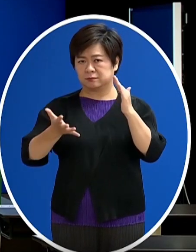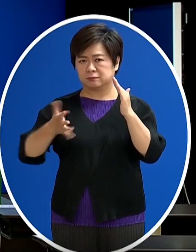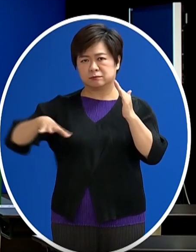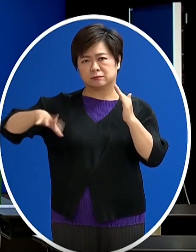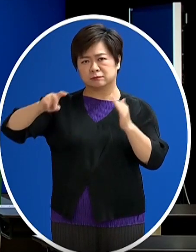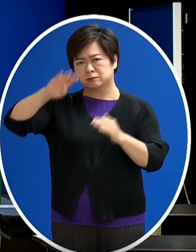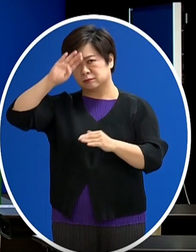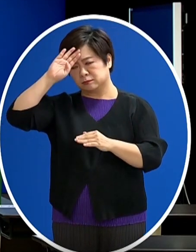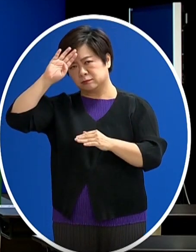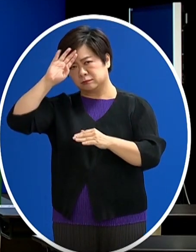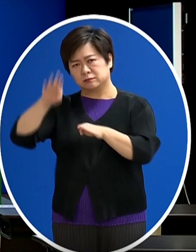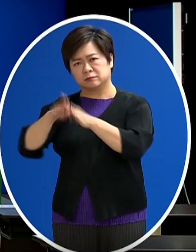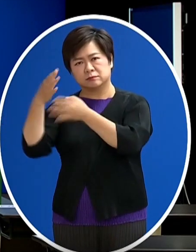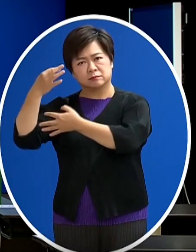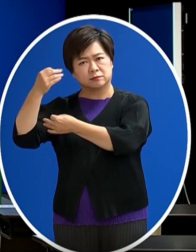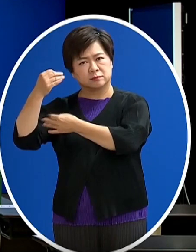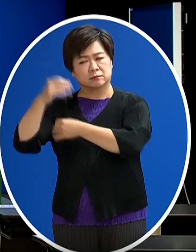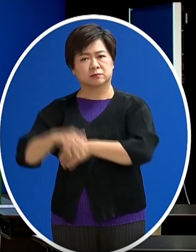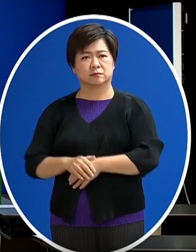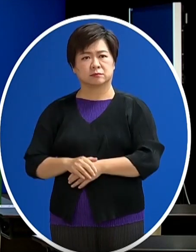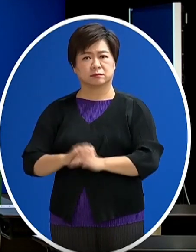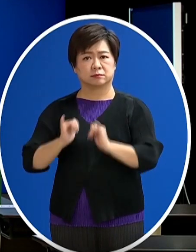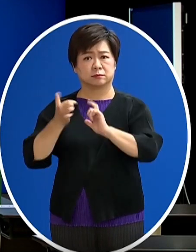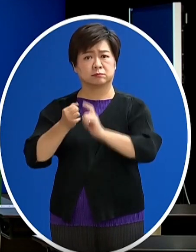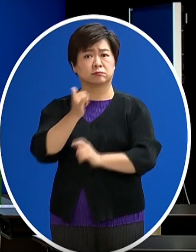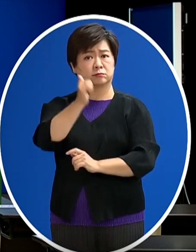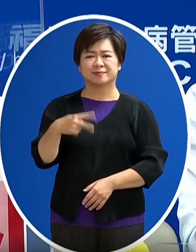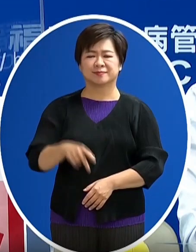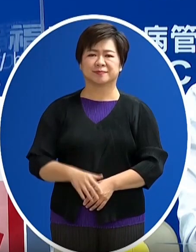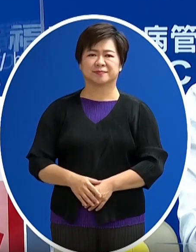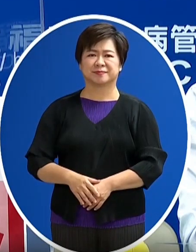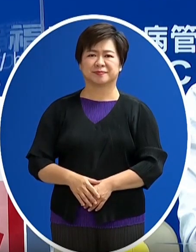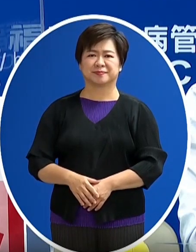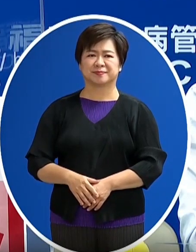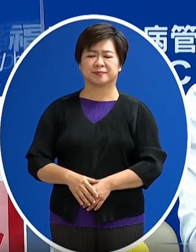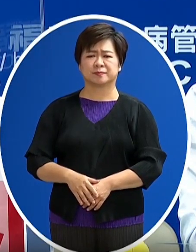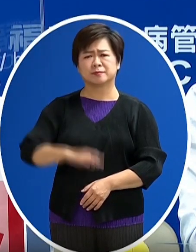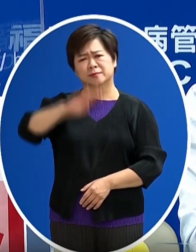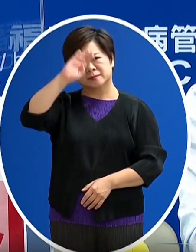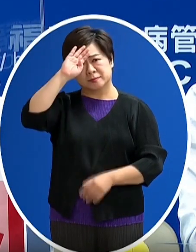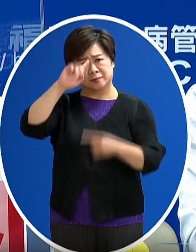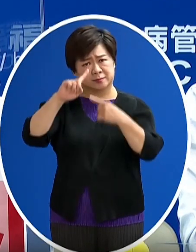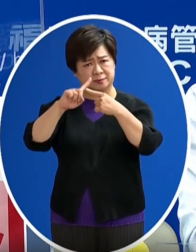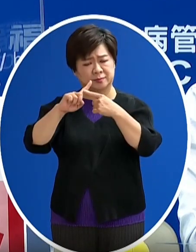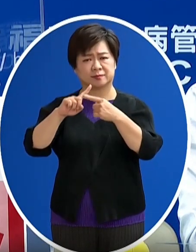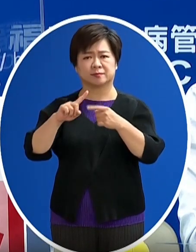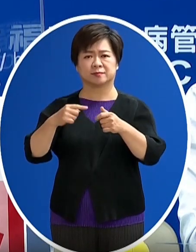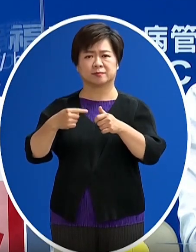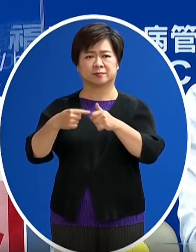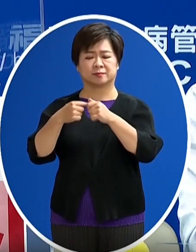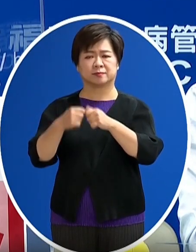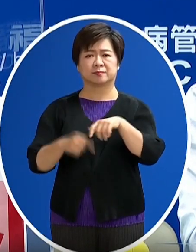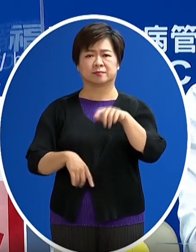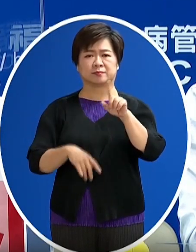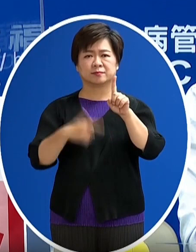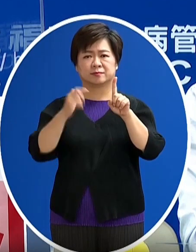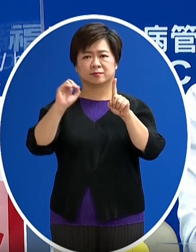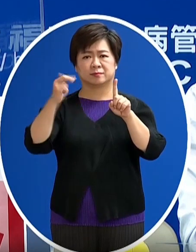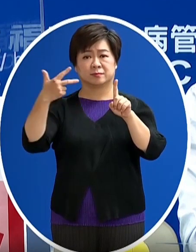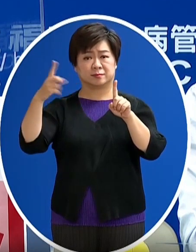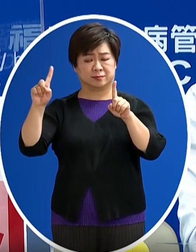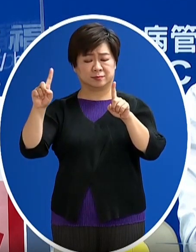案发病时间是什么时候？是不是已经在社区活动？ 这个病人第一个大概就是按